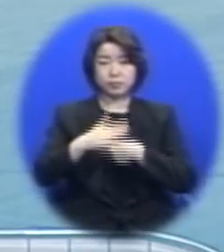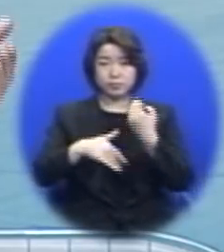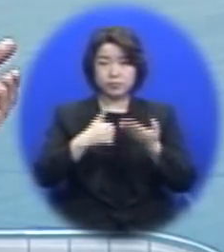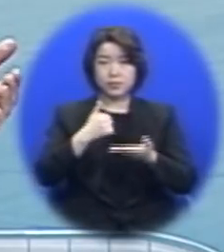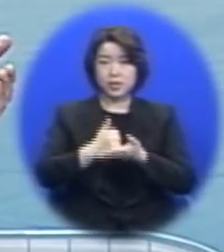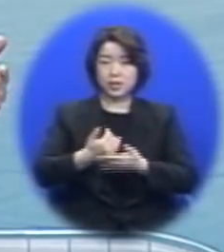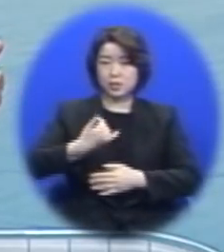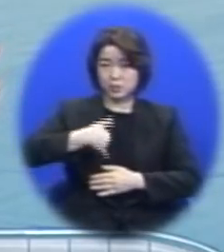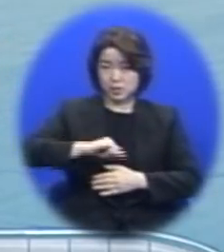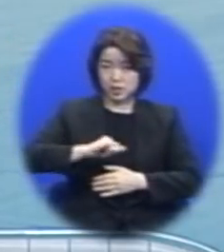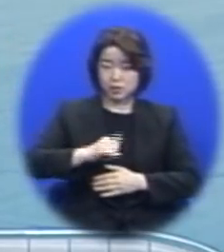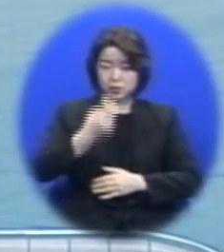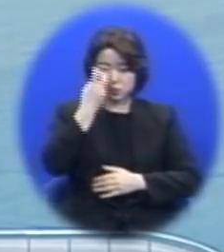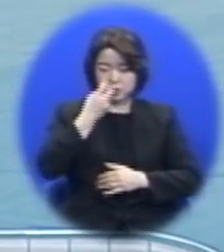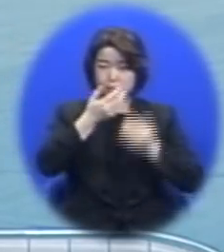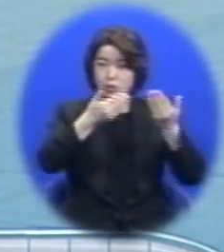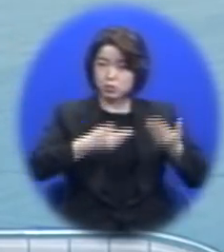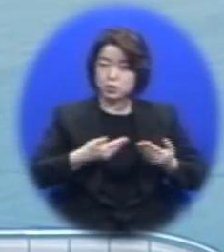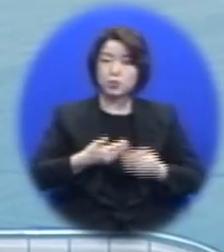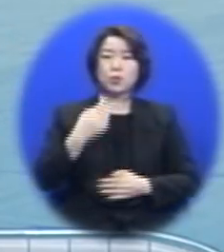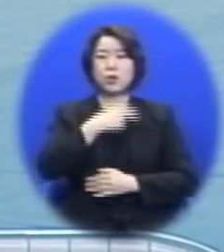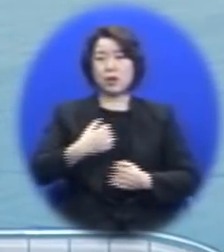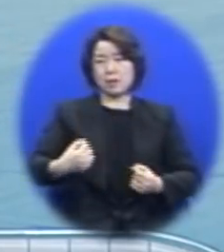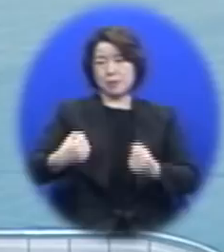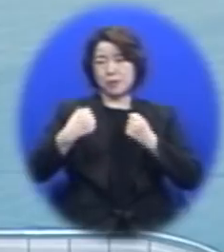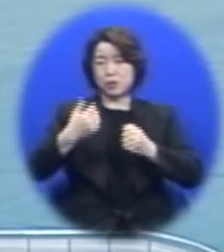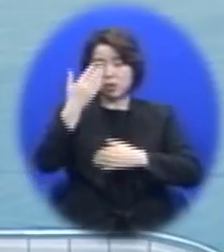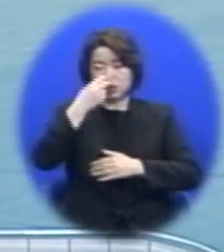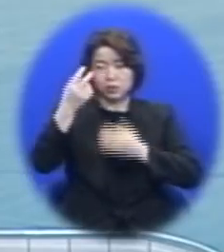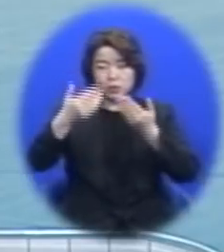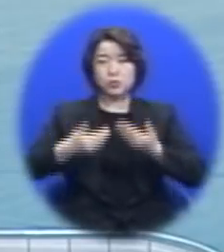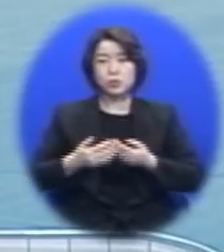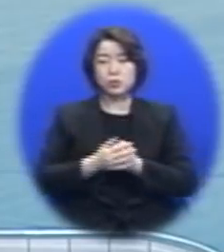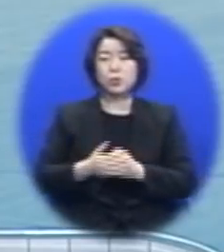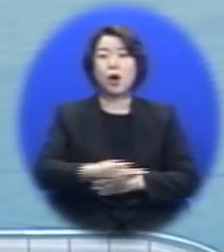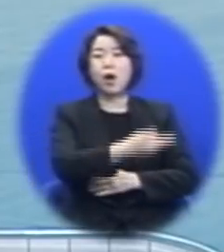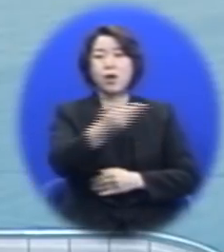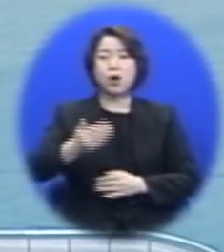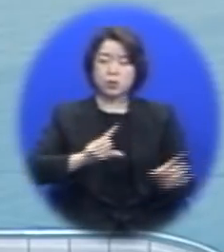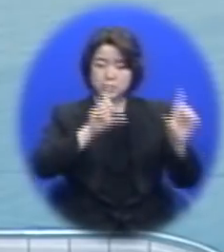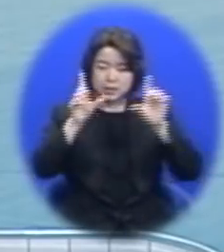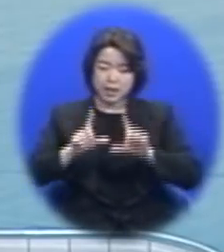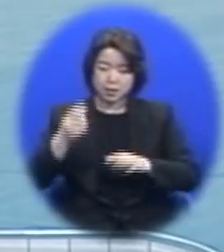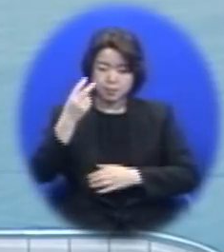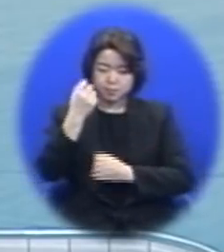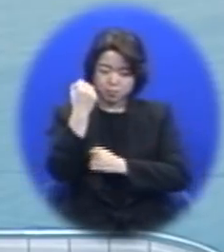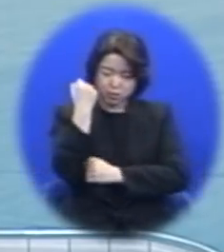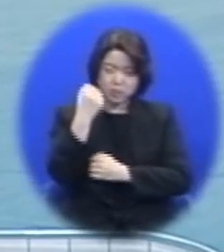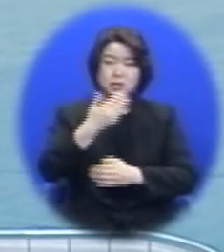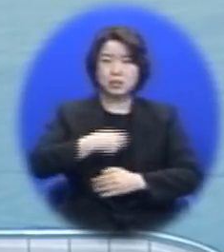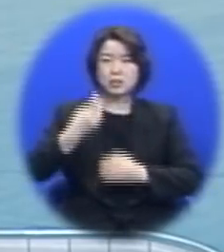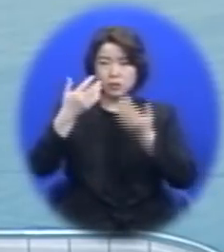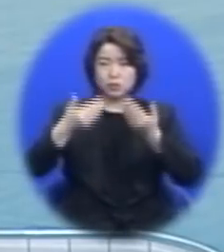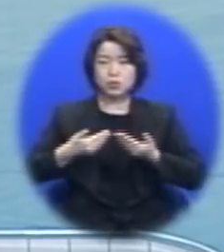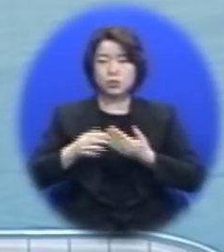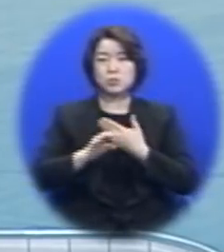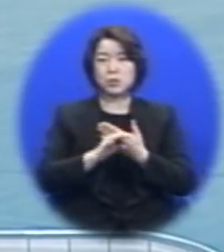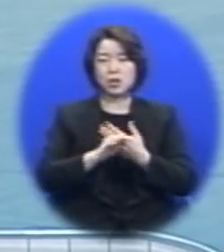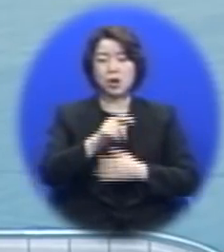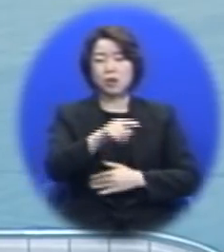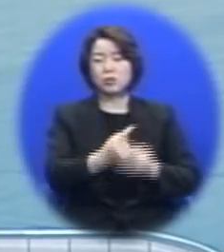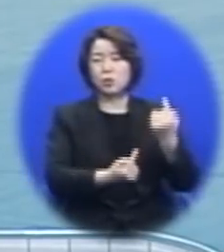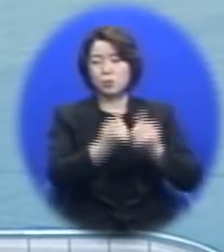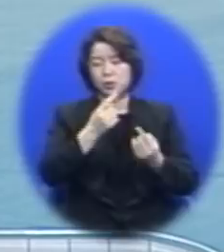하나님이 자녀도 지켜주시고 건강도 지키시고 하나님이 여러분의 삶도 지키시면 그보다 최고가